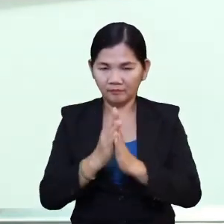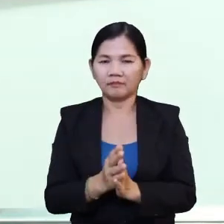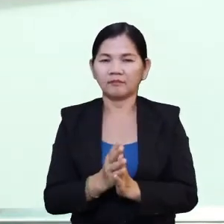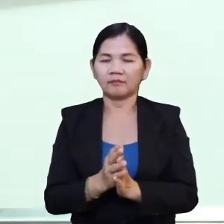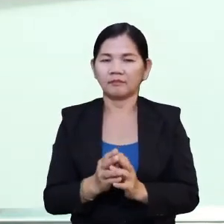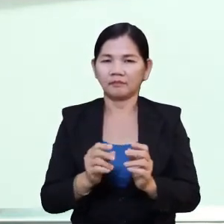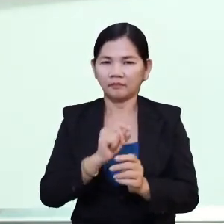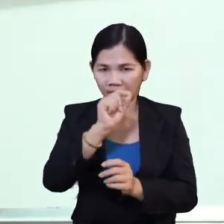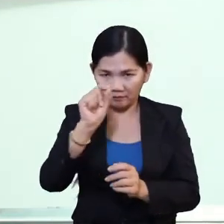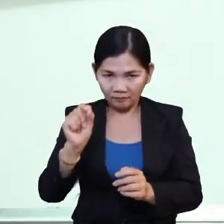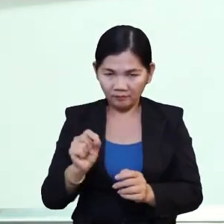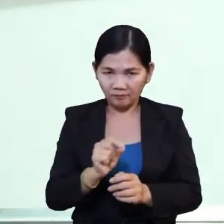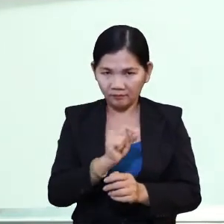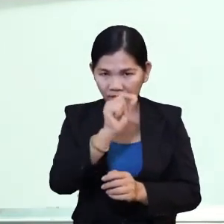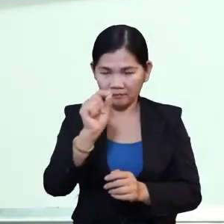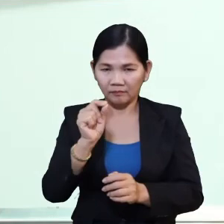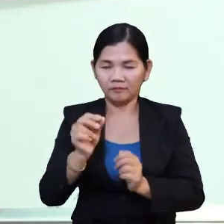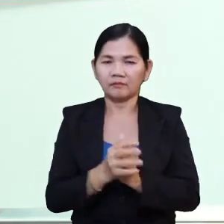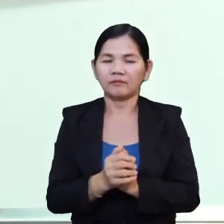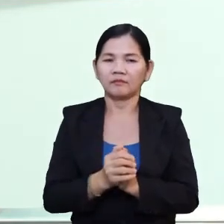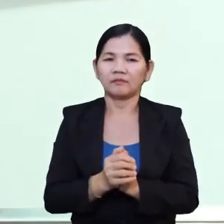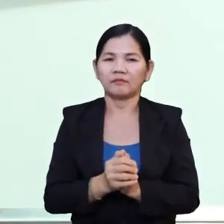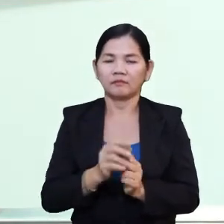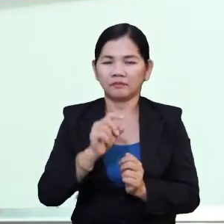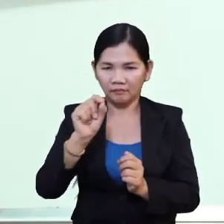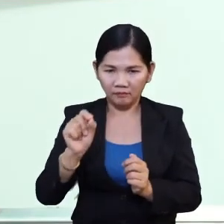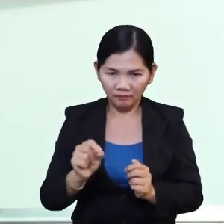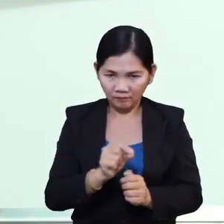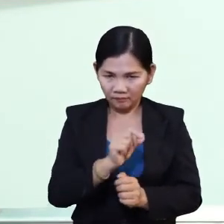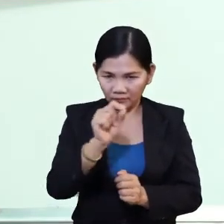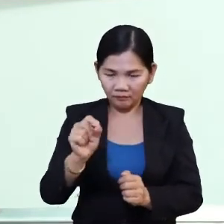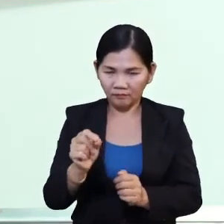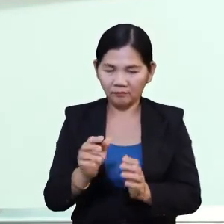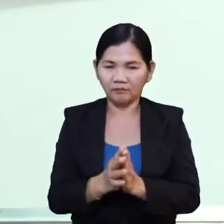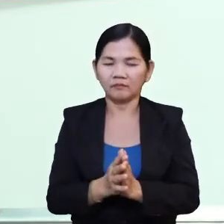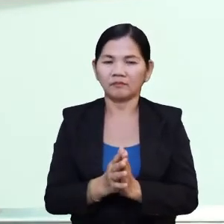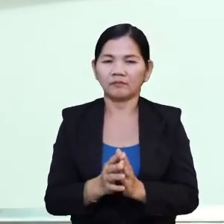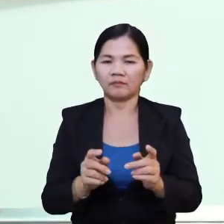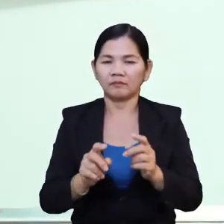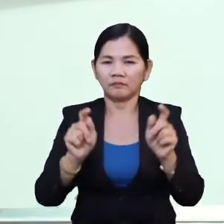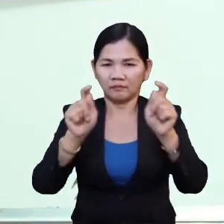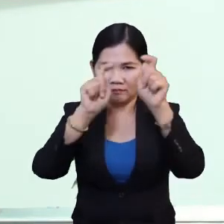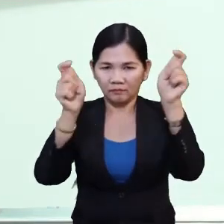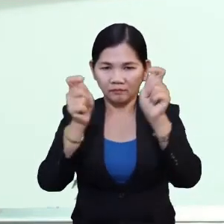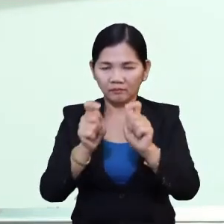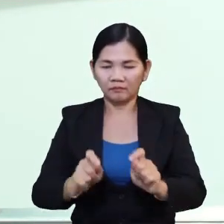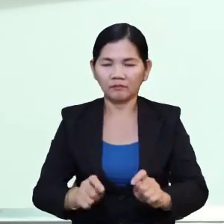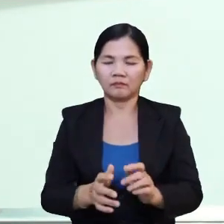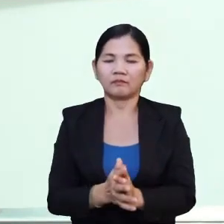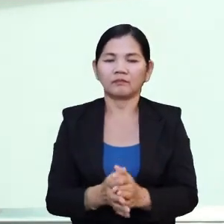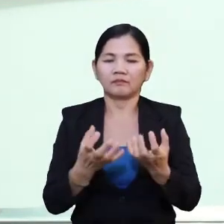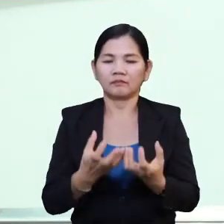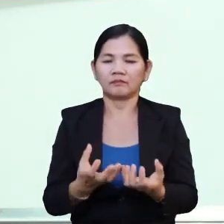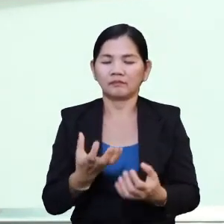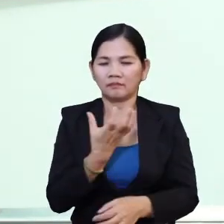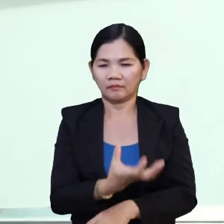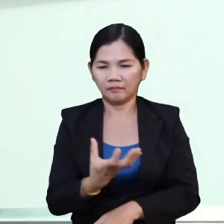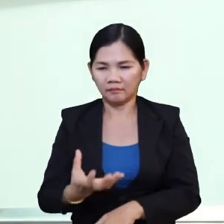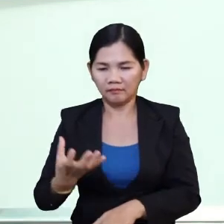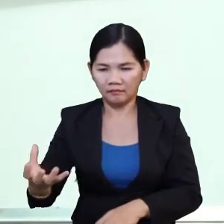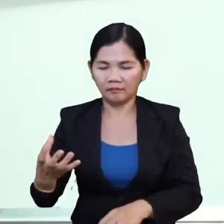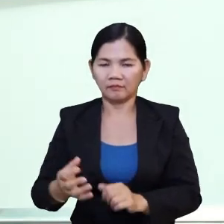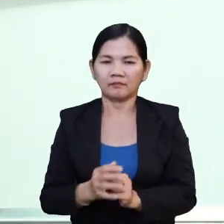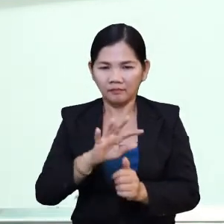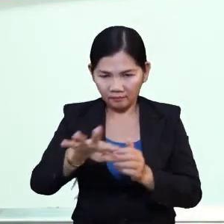រកអីមូចាកូនរកអីមូមកកូនចាកូនគោះតាមរូបរាងចាវត្ថុហ្នឹងក៏បានដែរកូនណា